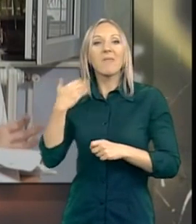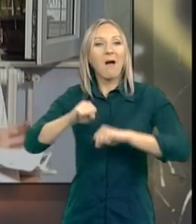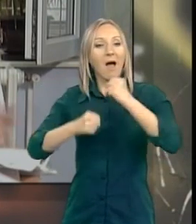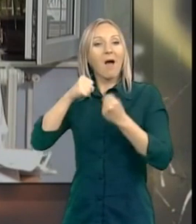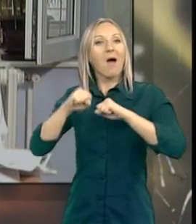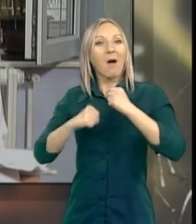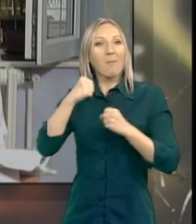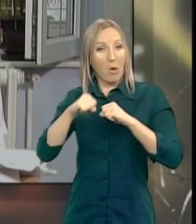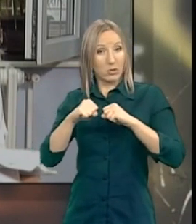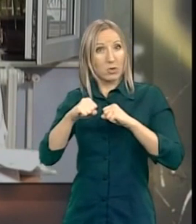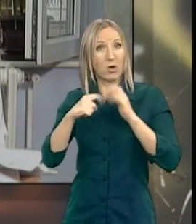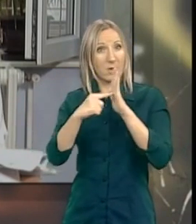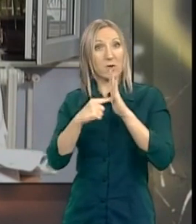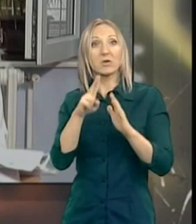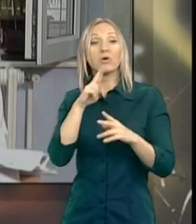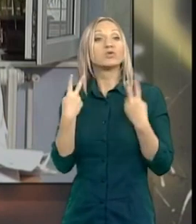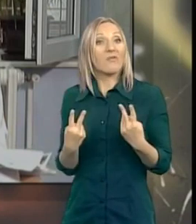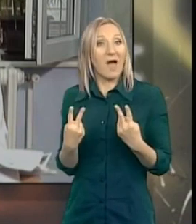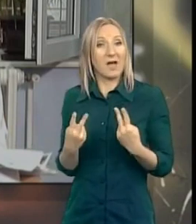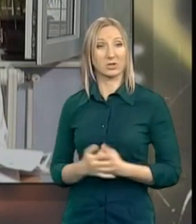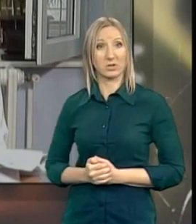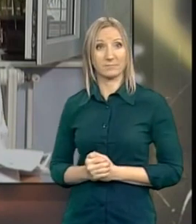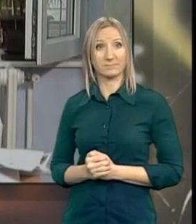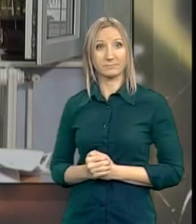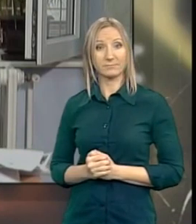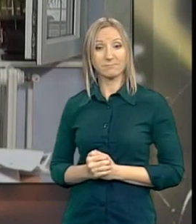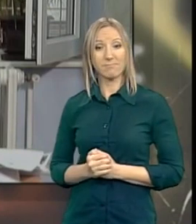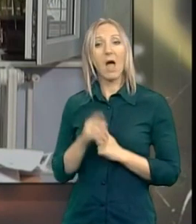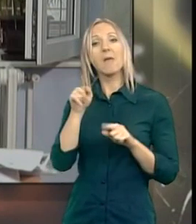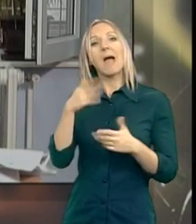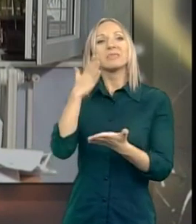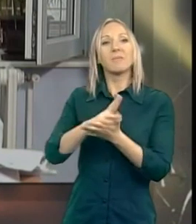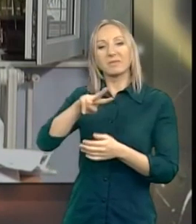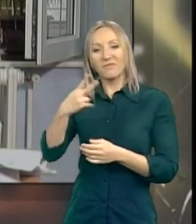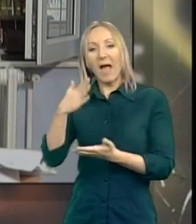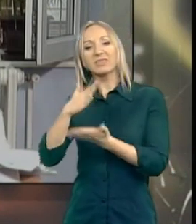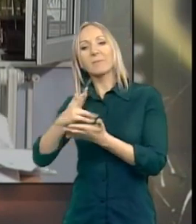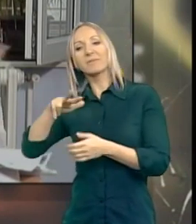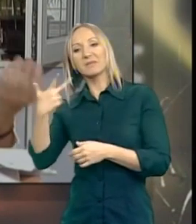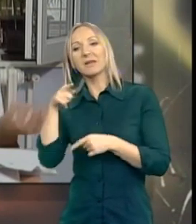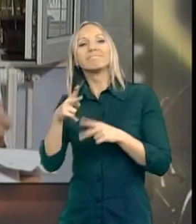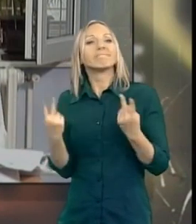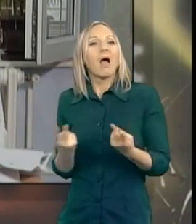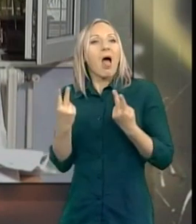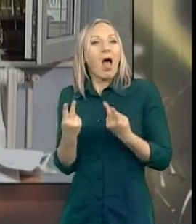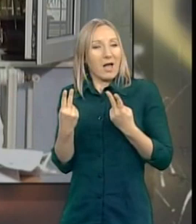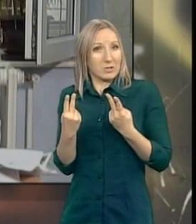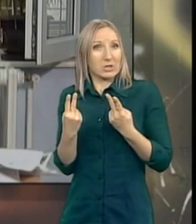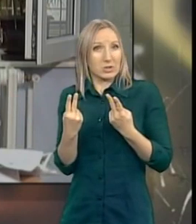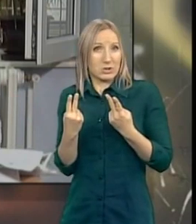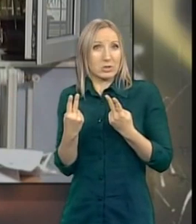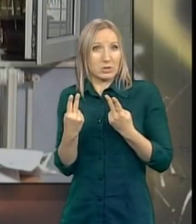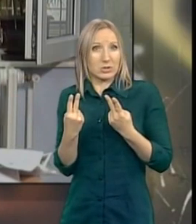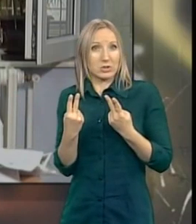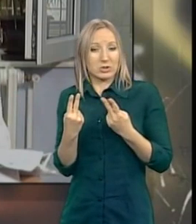motorne miljokaze koji su bitni. Za razliku od tipa 2 i tipa 3, koji su prosto blaži, to već po tom